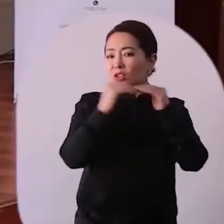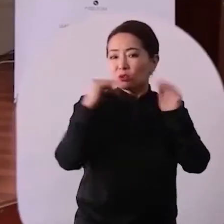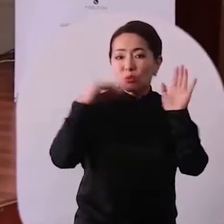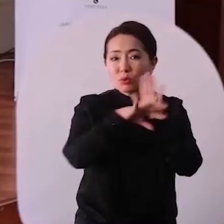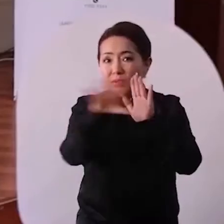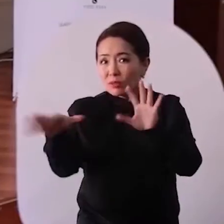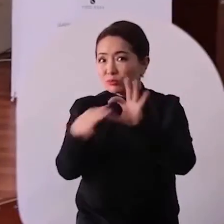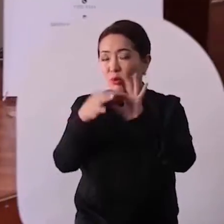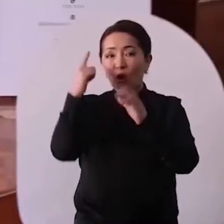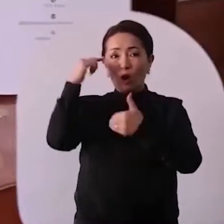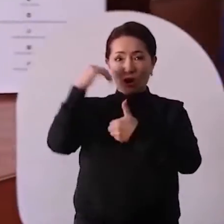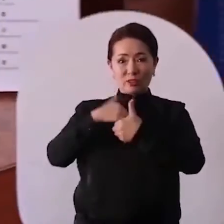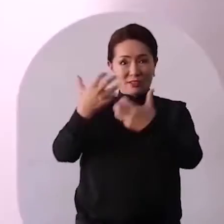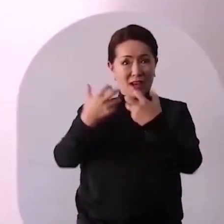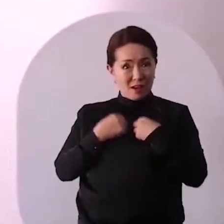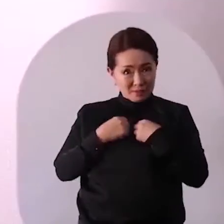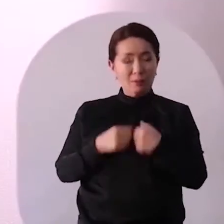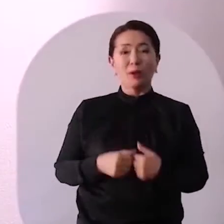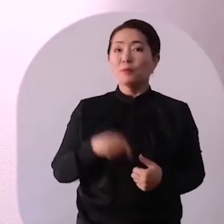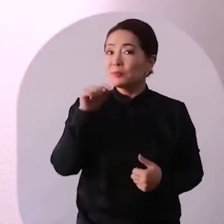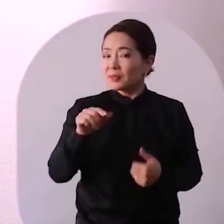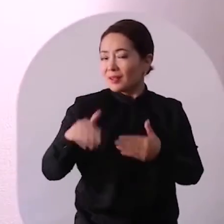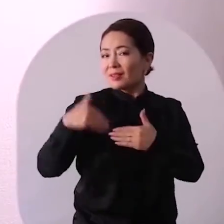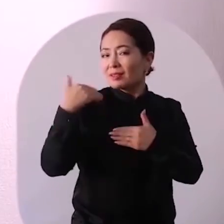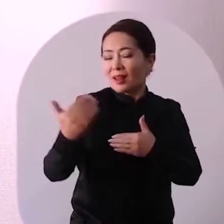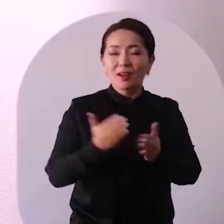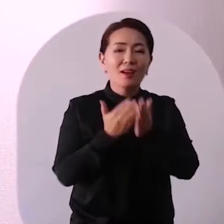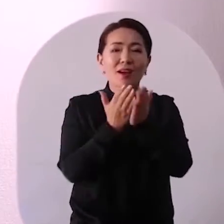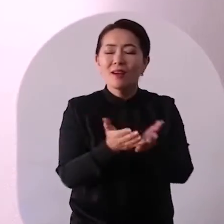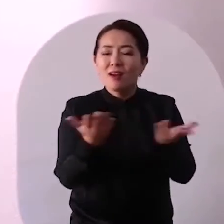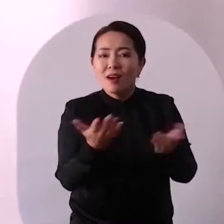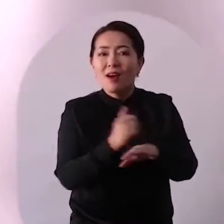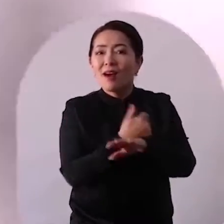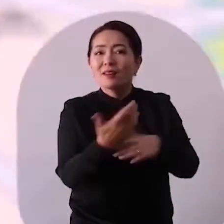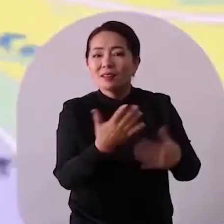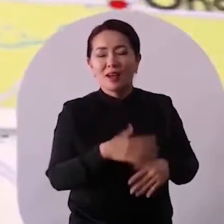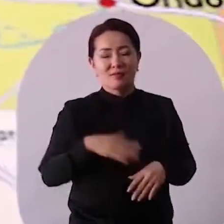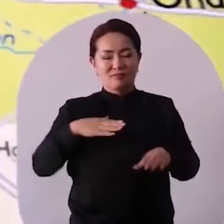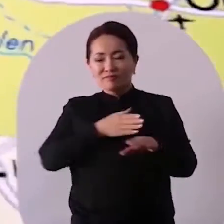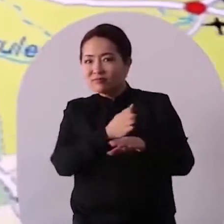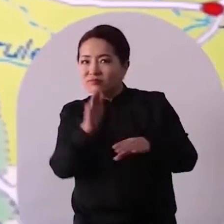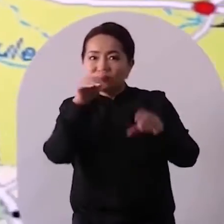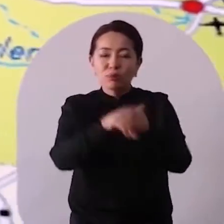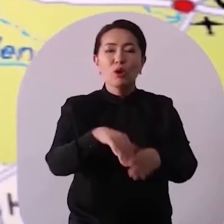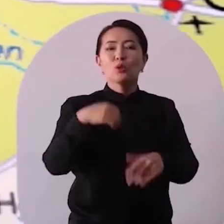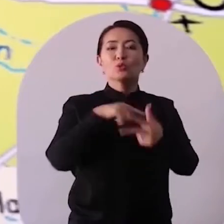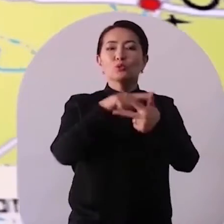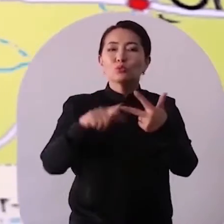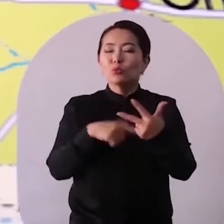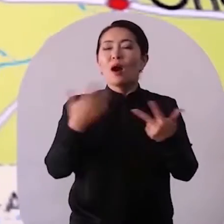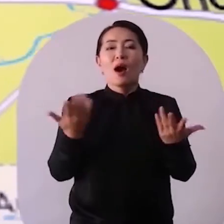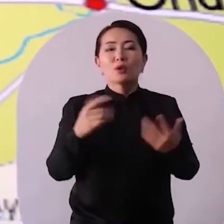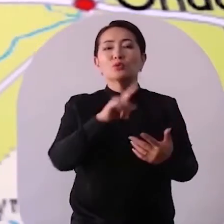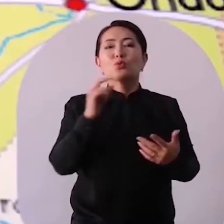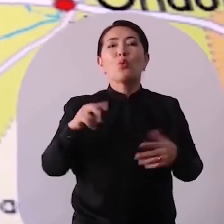ойлголтыг маш өргөн хүрээгээр олж авсан юм. Ингээд дараагийн аялал ур чадвар хөгжүүлэх, туршлага хуримтлуулах сургалт маань зүүн 3 аймагт